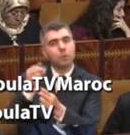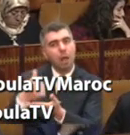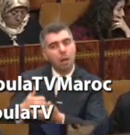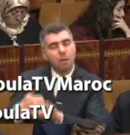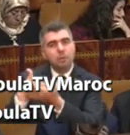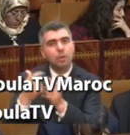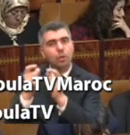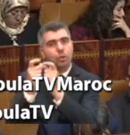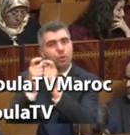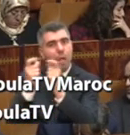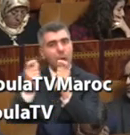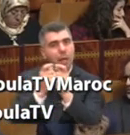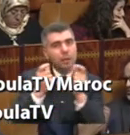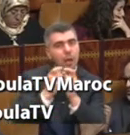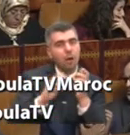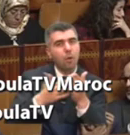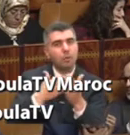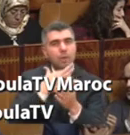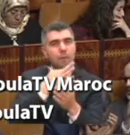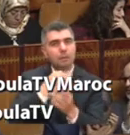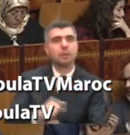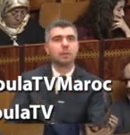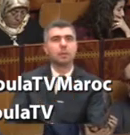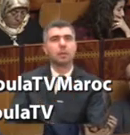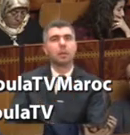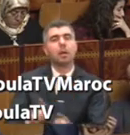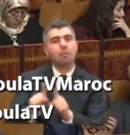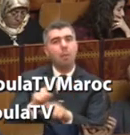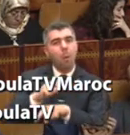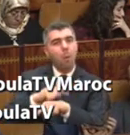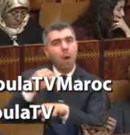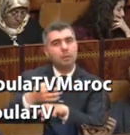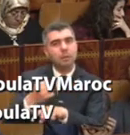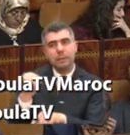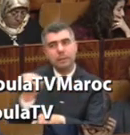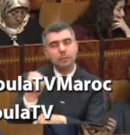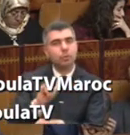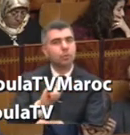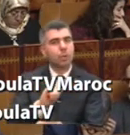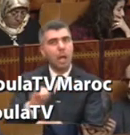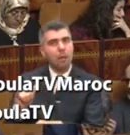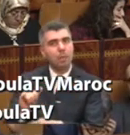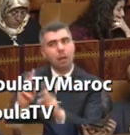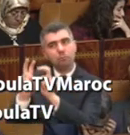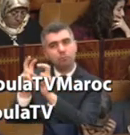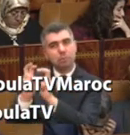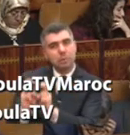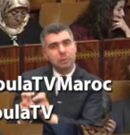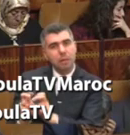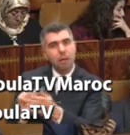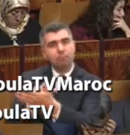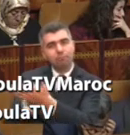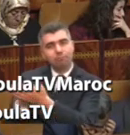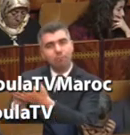استغلال في ظروف سلسة وسهلة تربح الوقت وتخفف من التكاليف، وهو ما له أثر